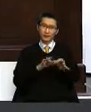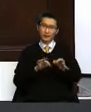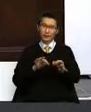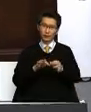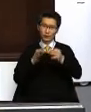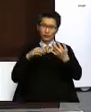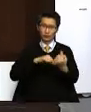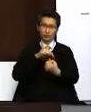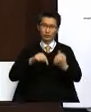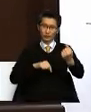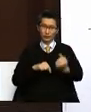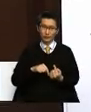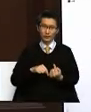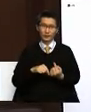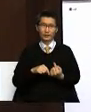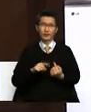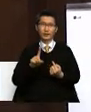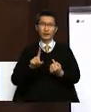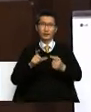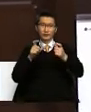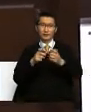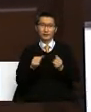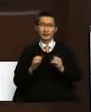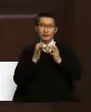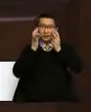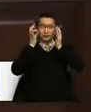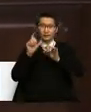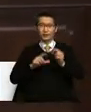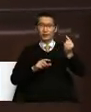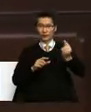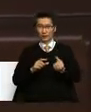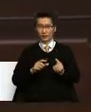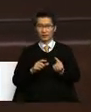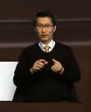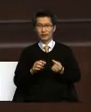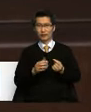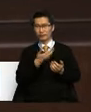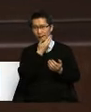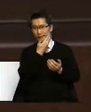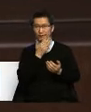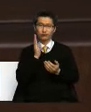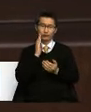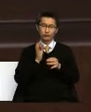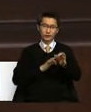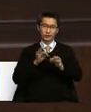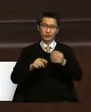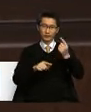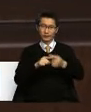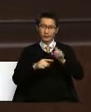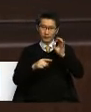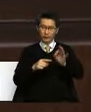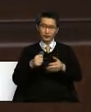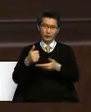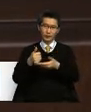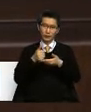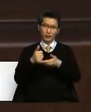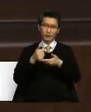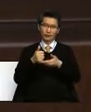운영하면서 저는 한 시민으로서 열심히 살았습니다. 화장품 가게를 하다 보니